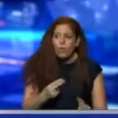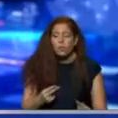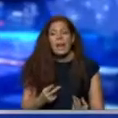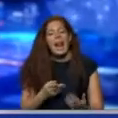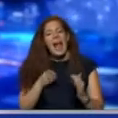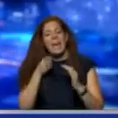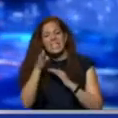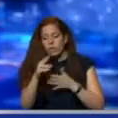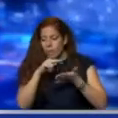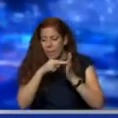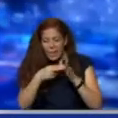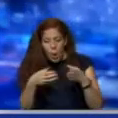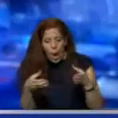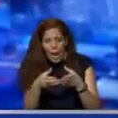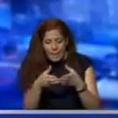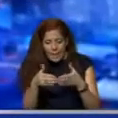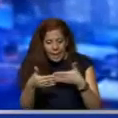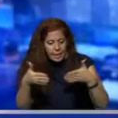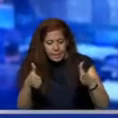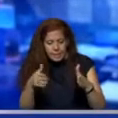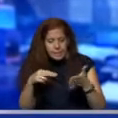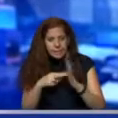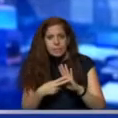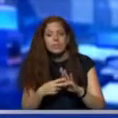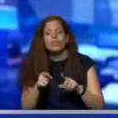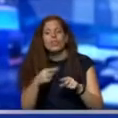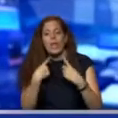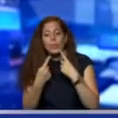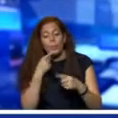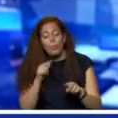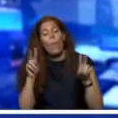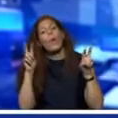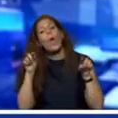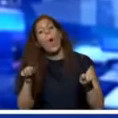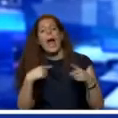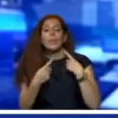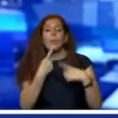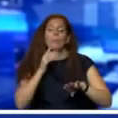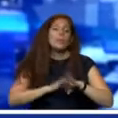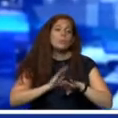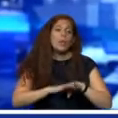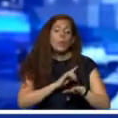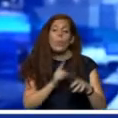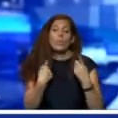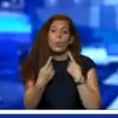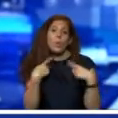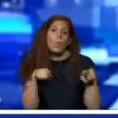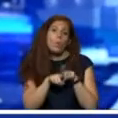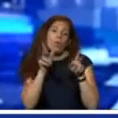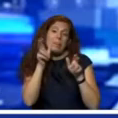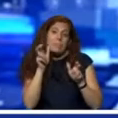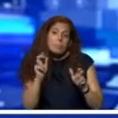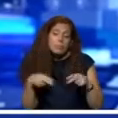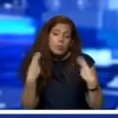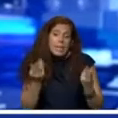אותם לתוך חדר, חדר שקוראים לו, שהדיון בו הוא לכאורה דיון מקצועי, הוא לא דיון כפי שהם מצפים לעשות